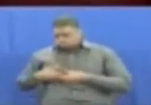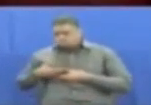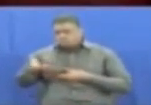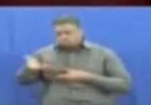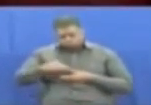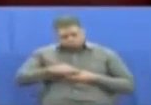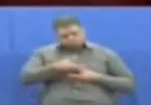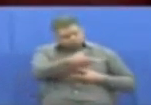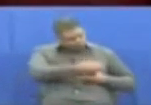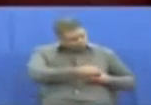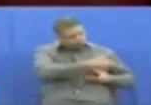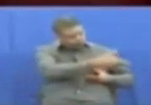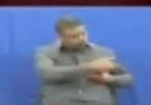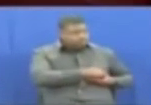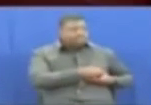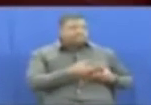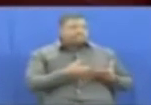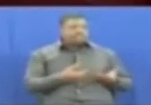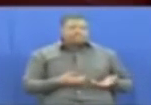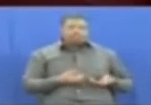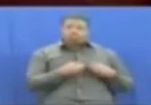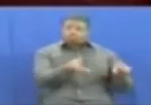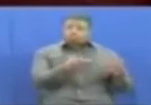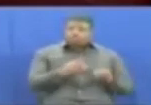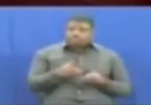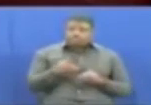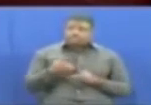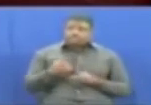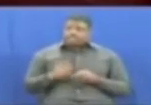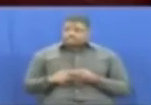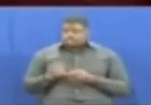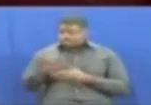waheshimiwa wabunge. Kwa hiyo tunatoa wito tu kwa pande zote